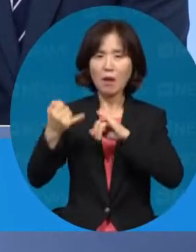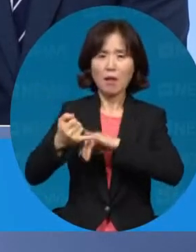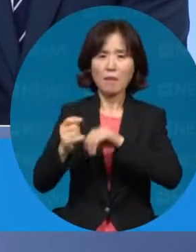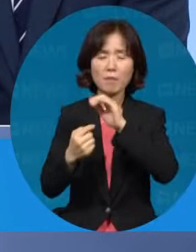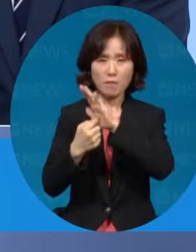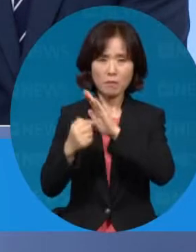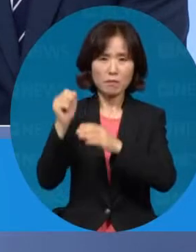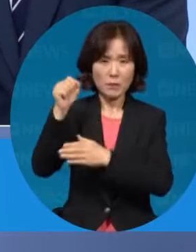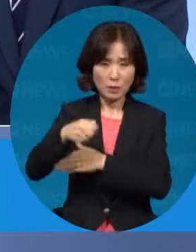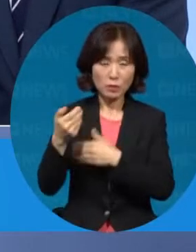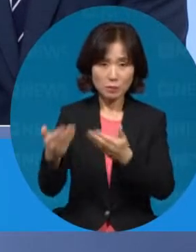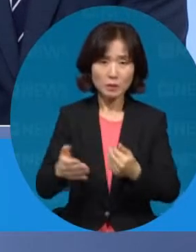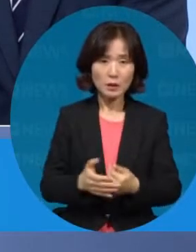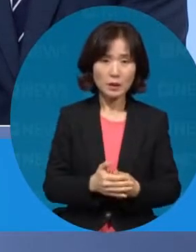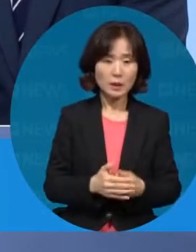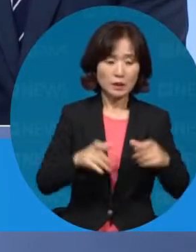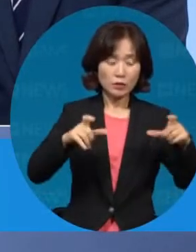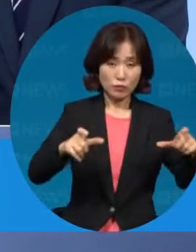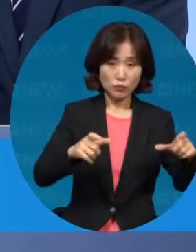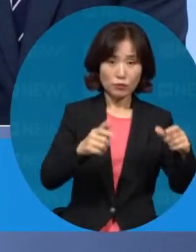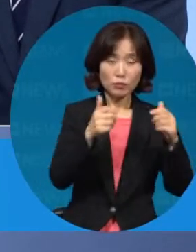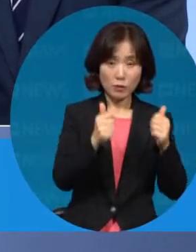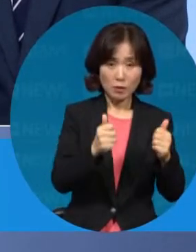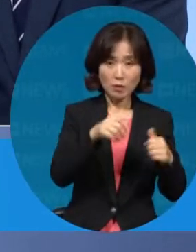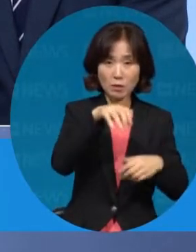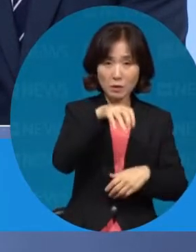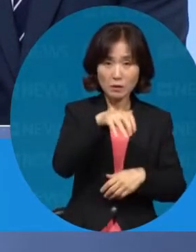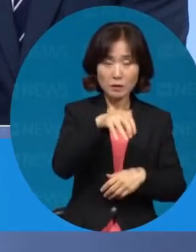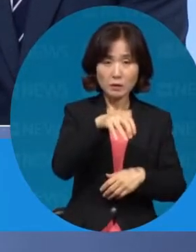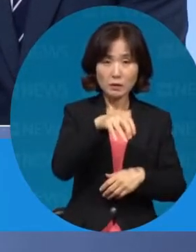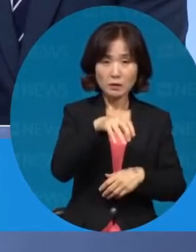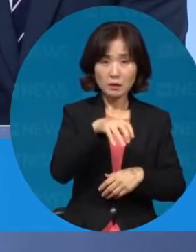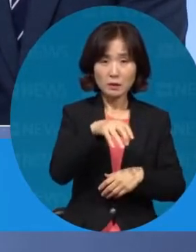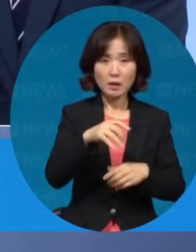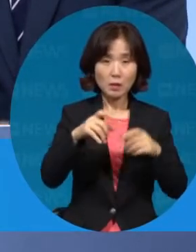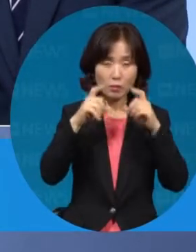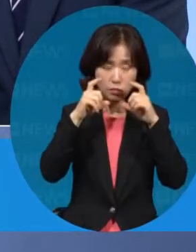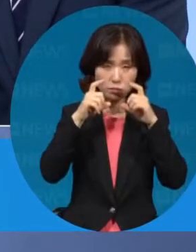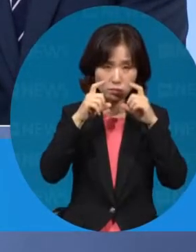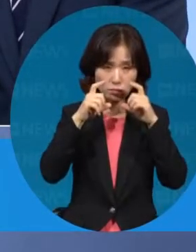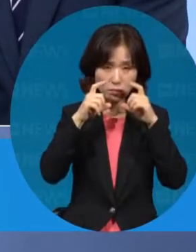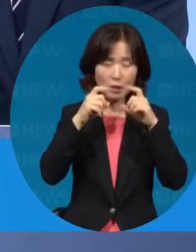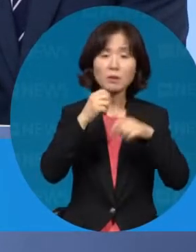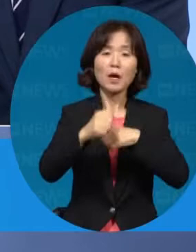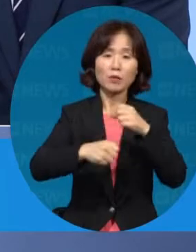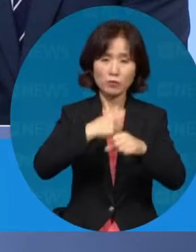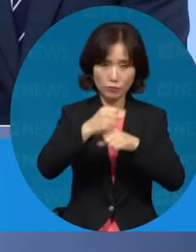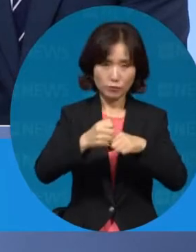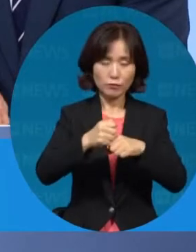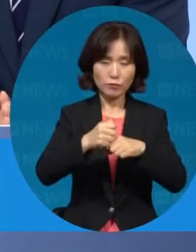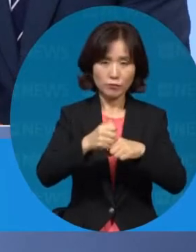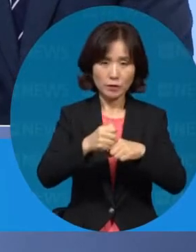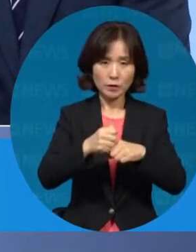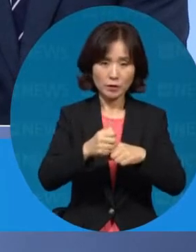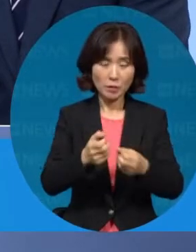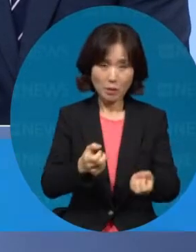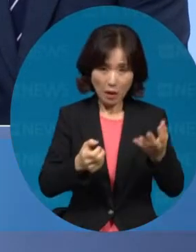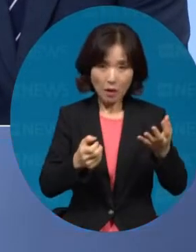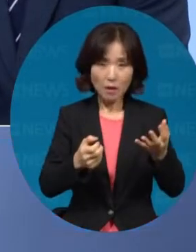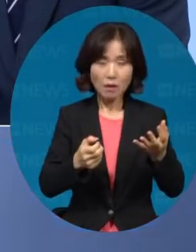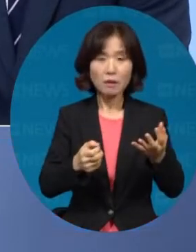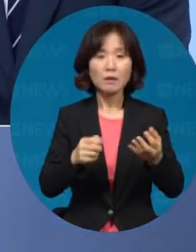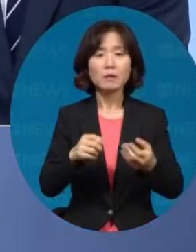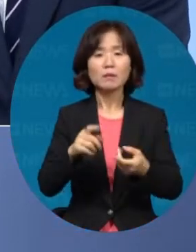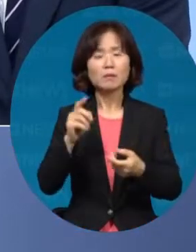보수성향의 주 대법원은 다시 의와 즈음 와 조치를 금지하는 텍사스주에 손을 들어주며 말 그대로 혼란스러운 상황이